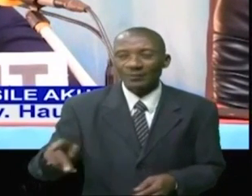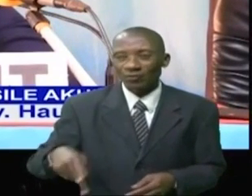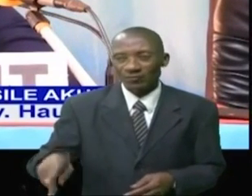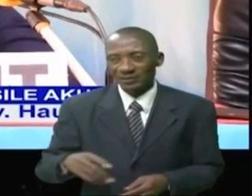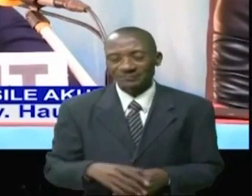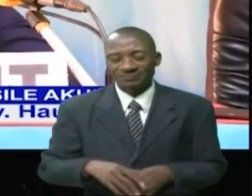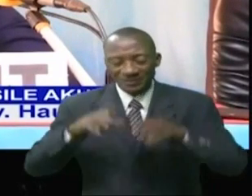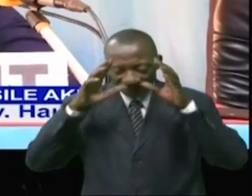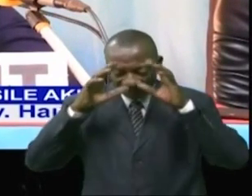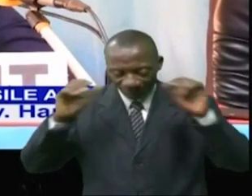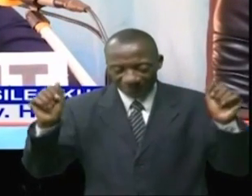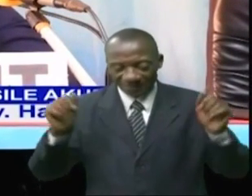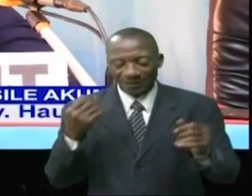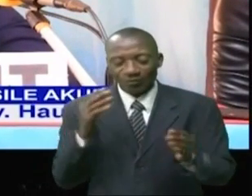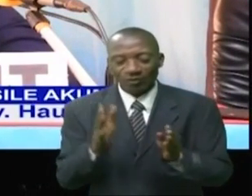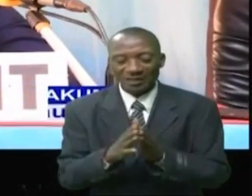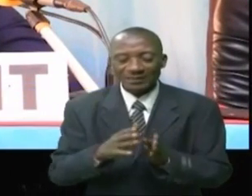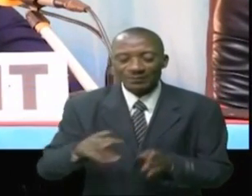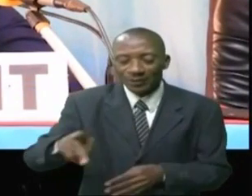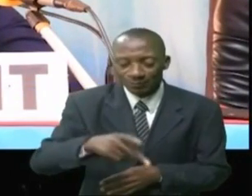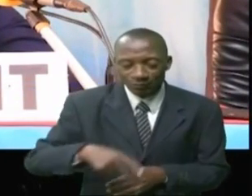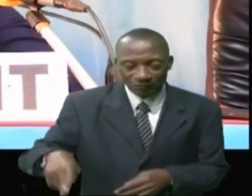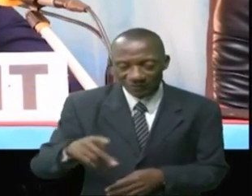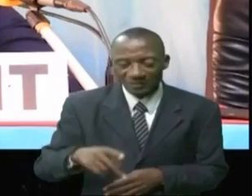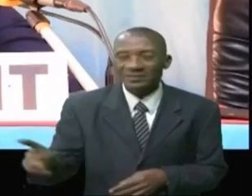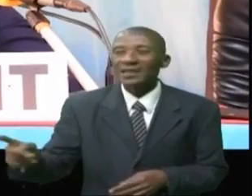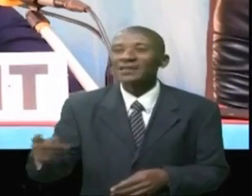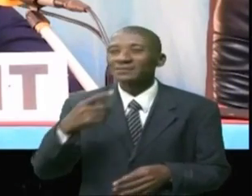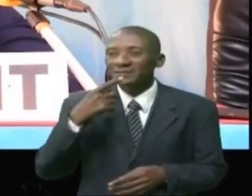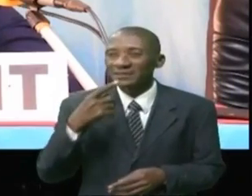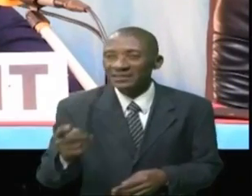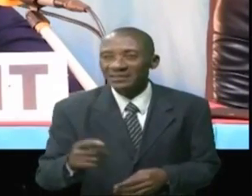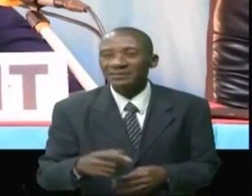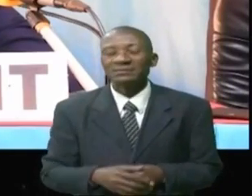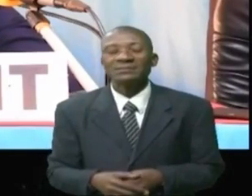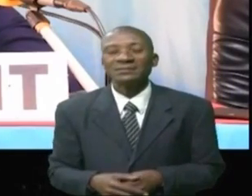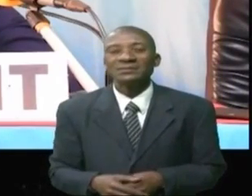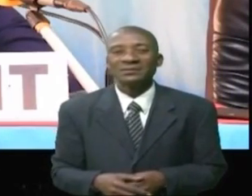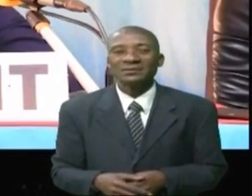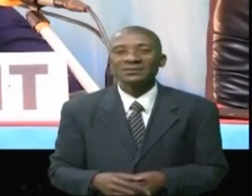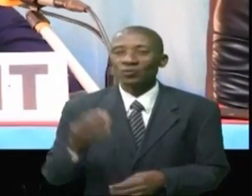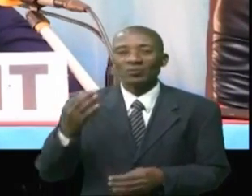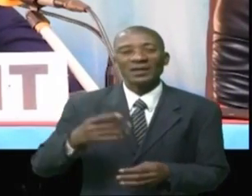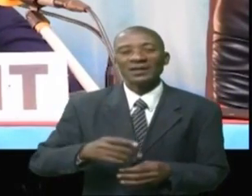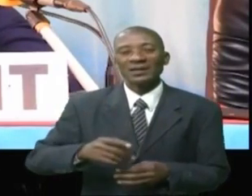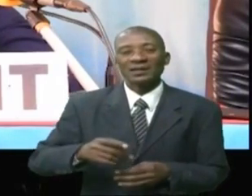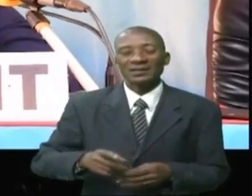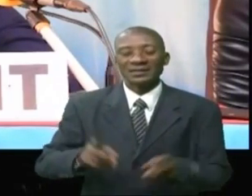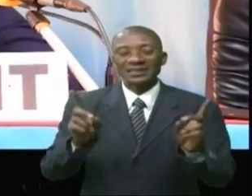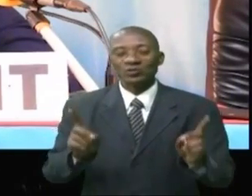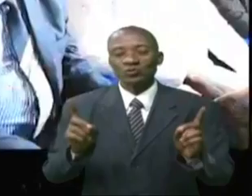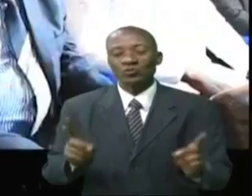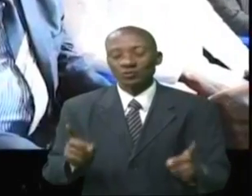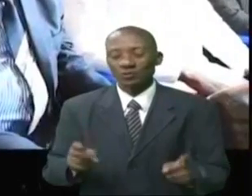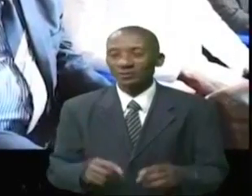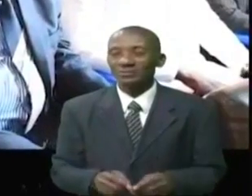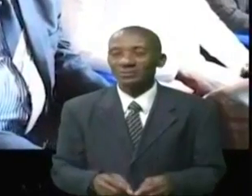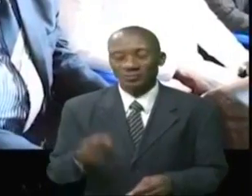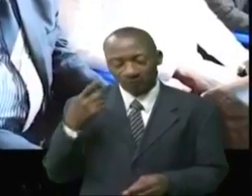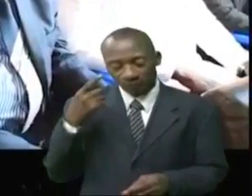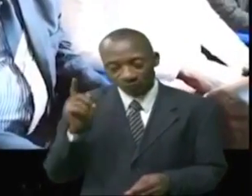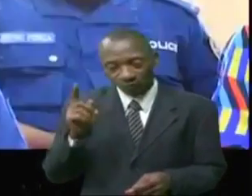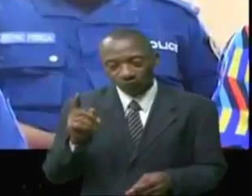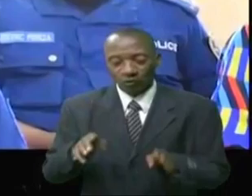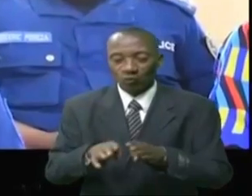exprimée dans la façon dont vous avez affronté et géré ces agitations tant sociales que politiques qui